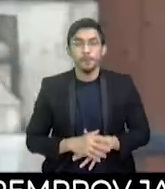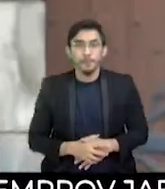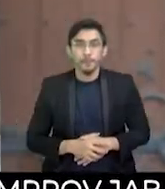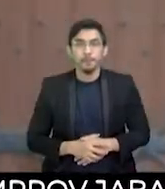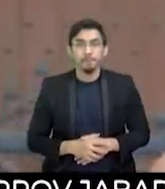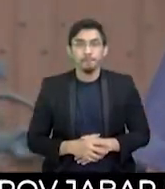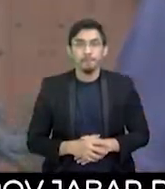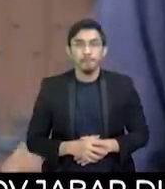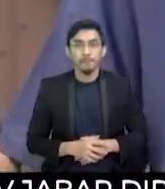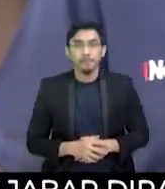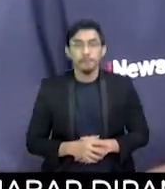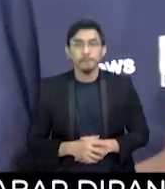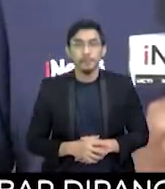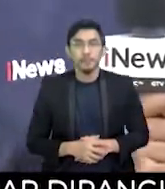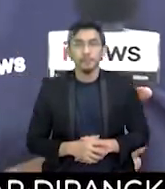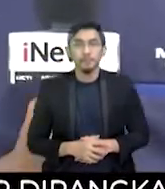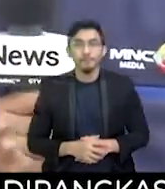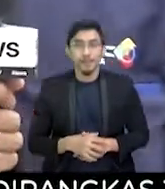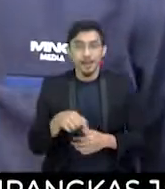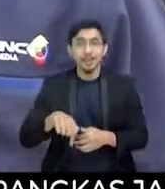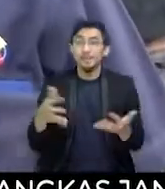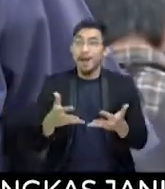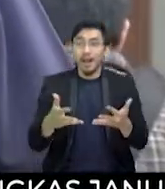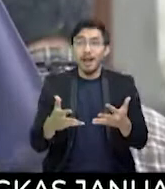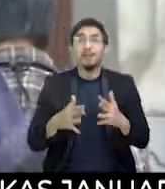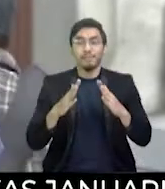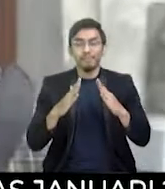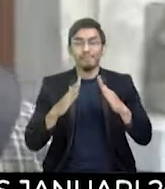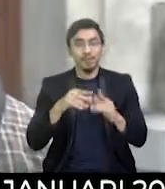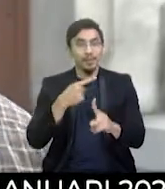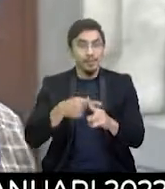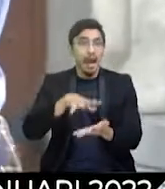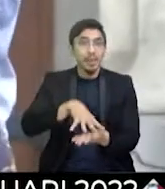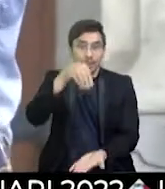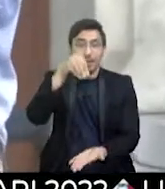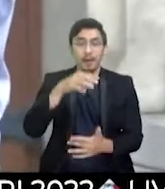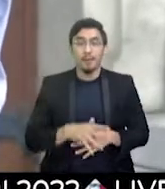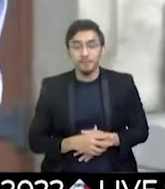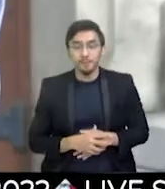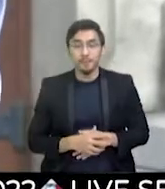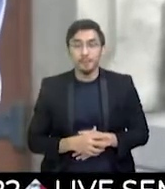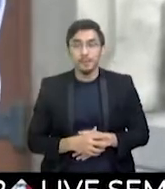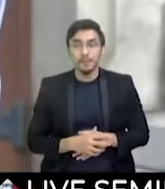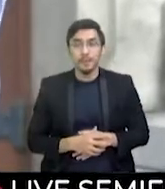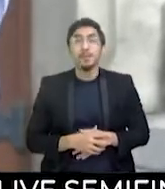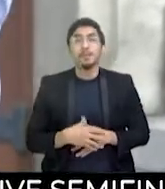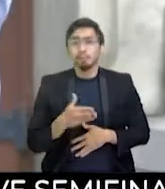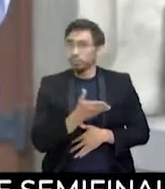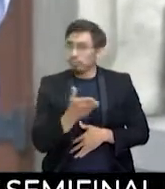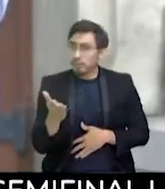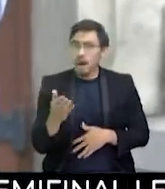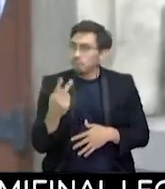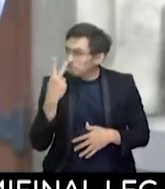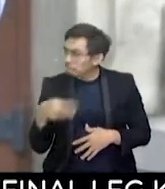total di Gereja Katedral Jakarta pada pagi ini berlangsung dengan cukup nikmat meskipun terdapat sejumlah aturan yang berbeda